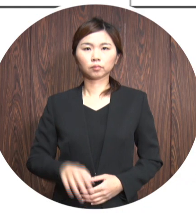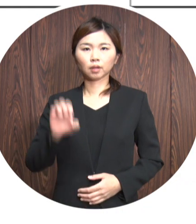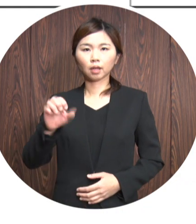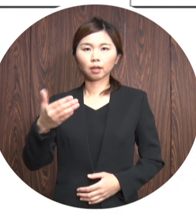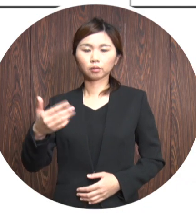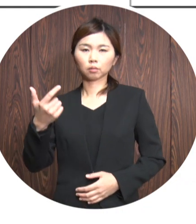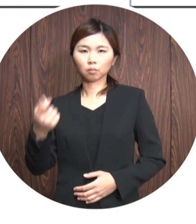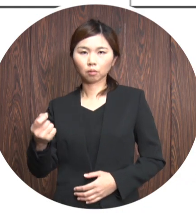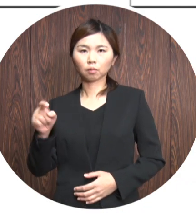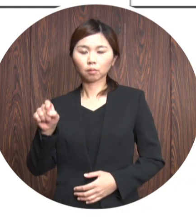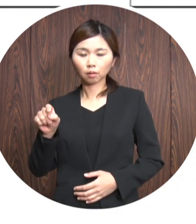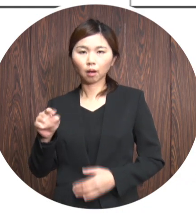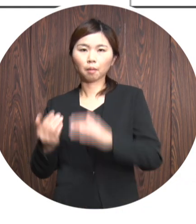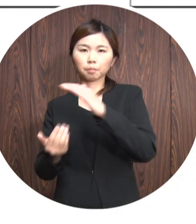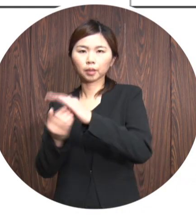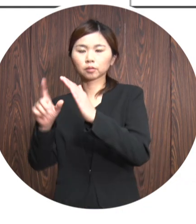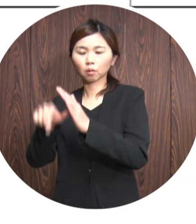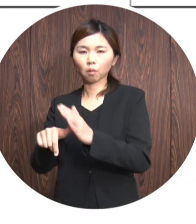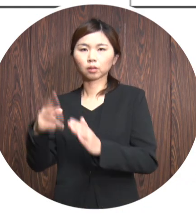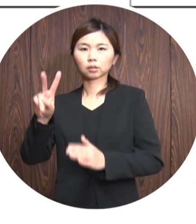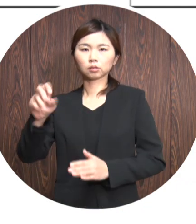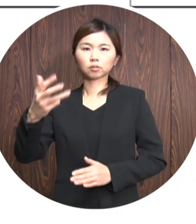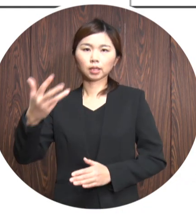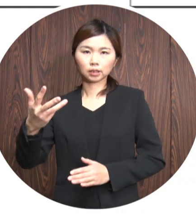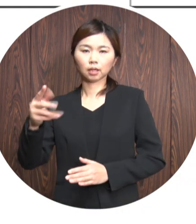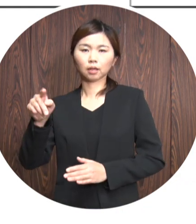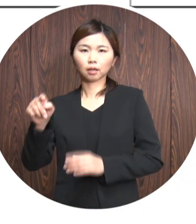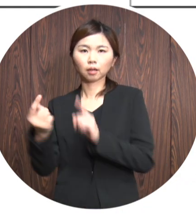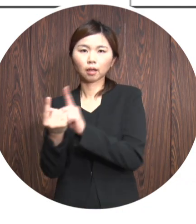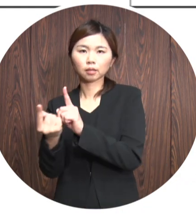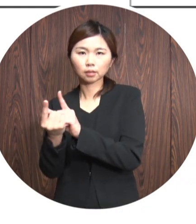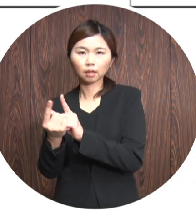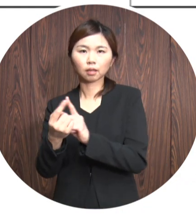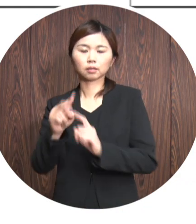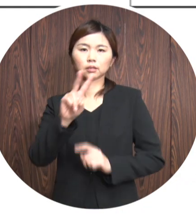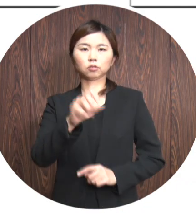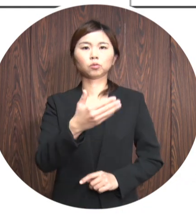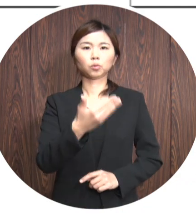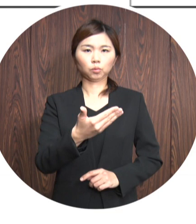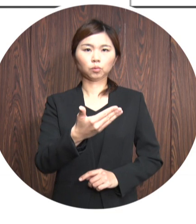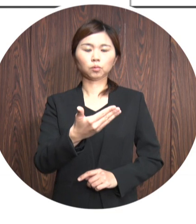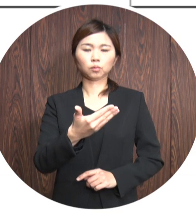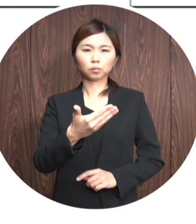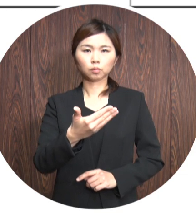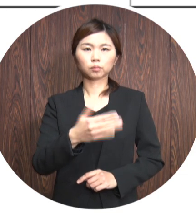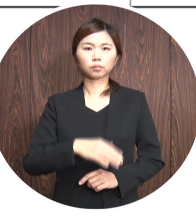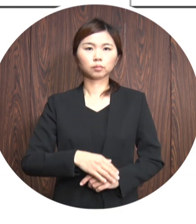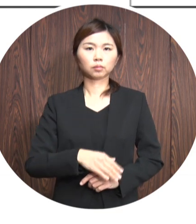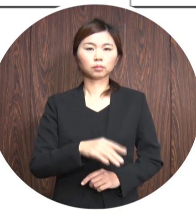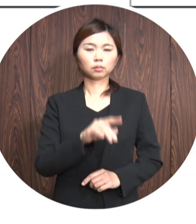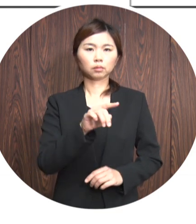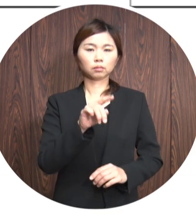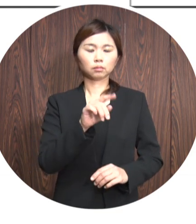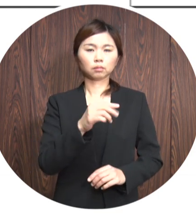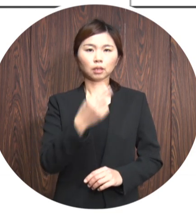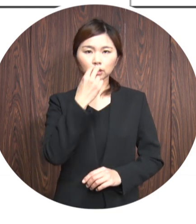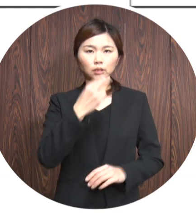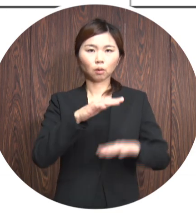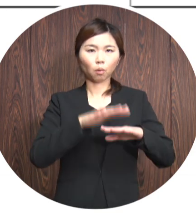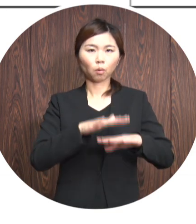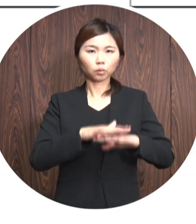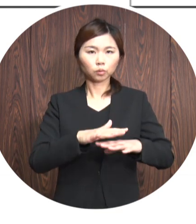エプもはピーク時の28台に対して29台人工呼吸器は